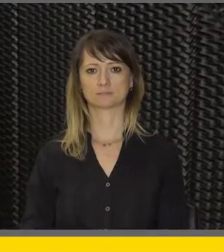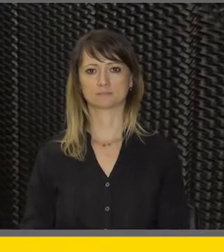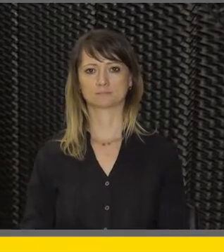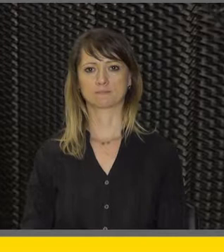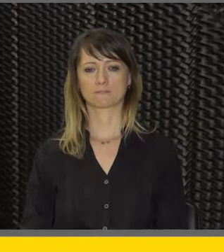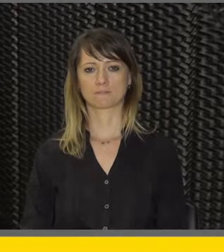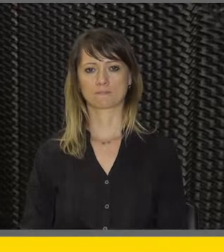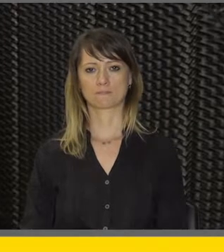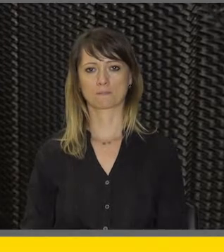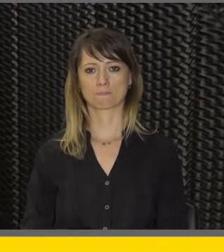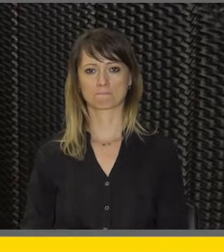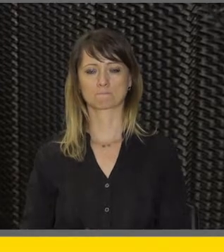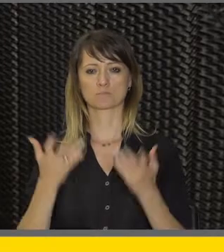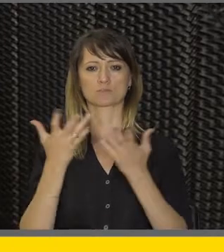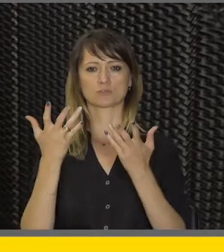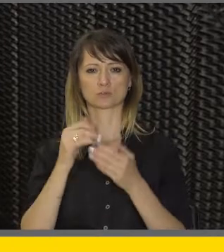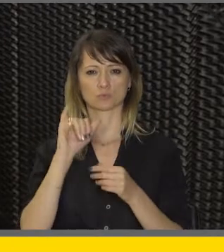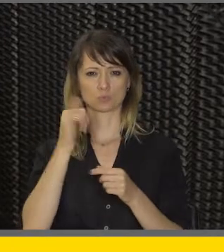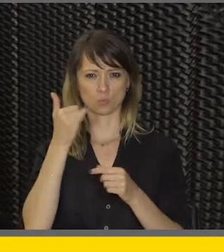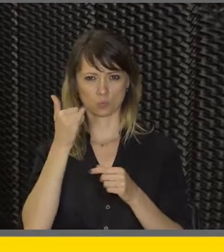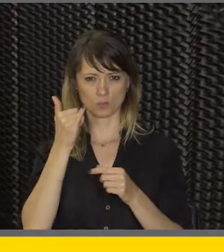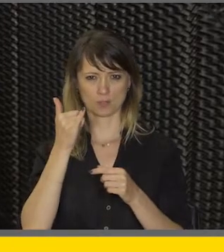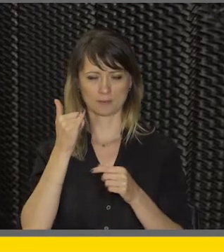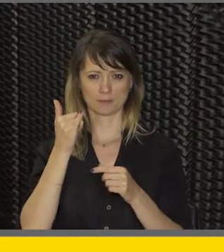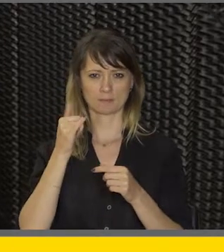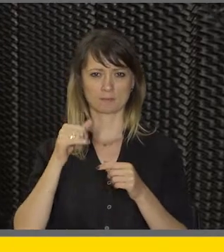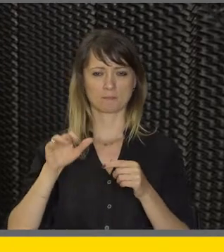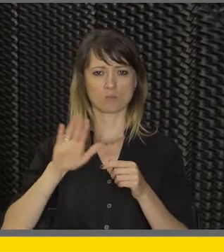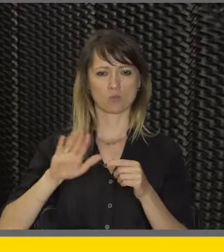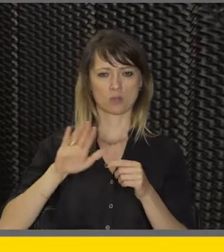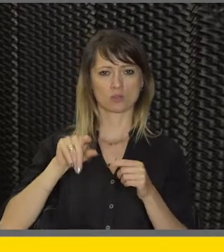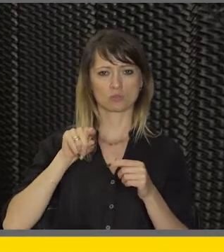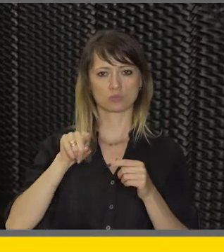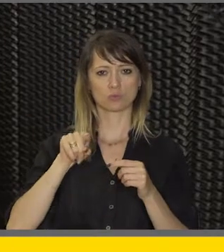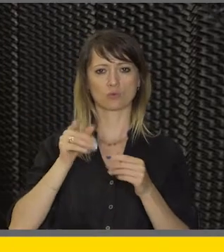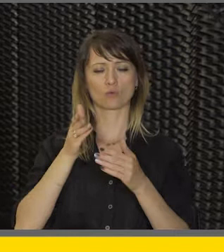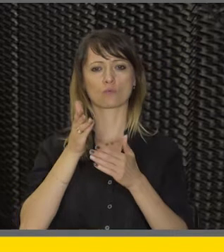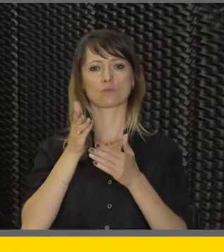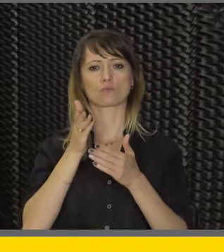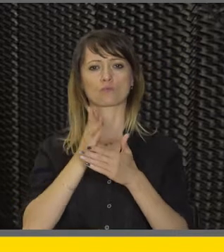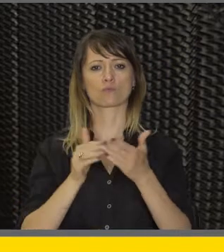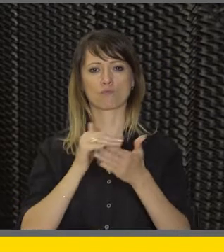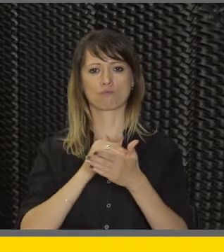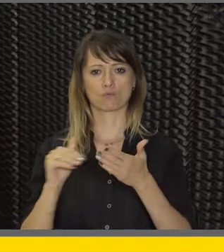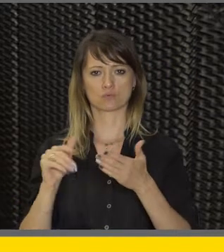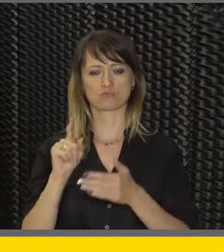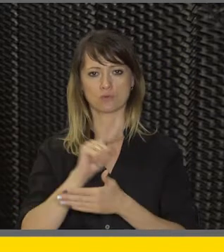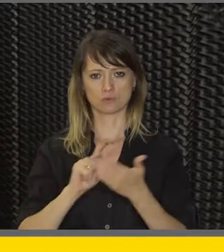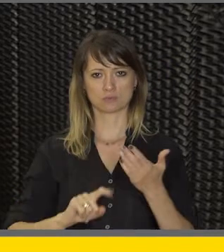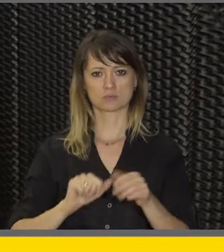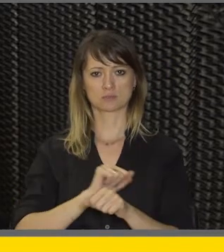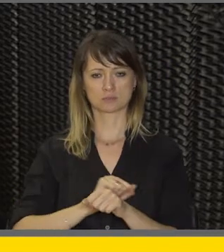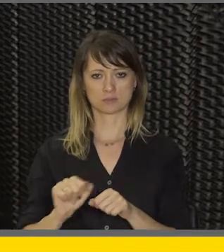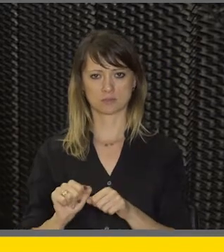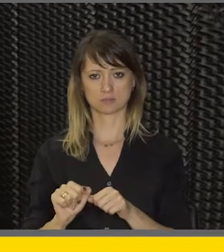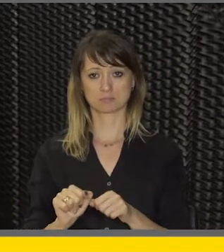Proszę Państwa, tam gdzie pojawiają się żółte pola, to jest to, gdzie województwo śląskie jest obecne. Proszę